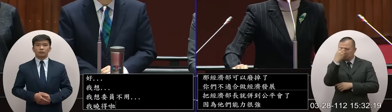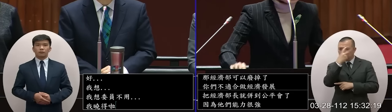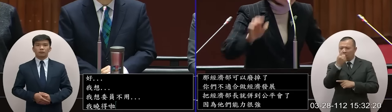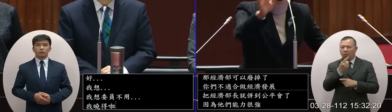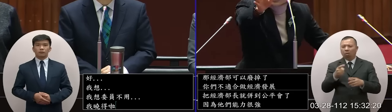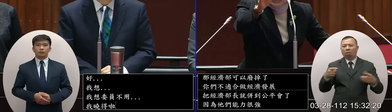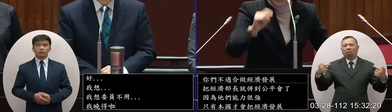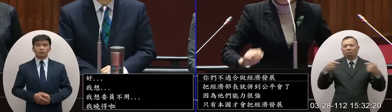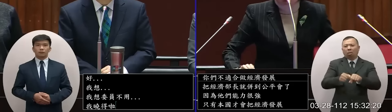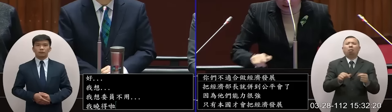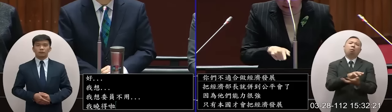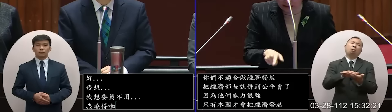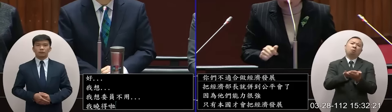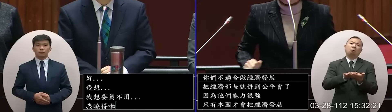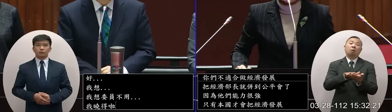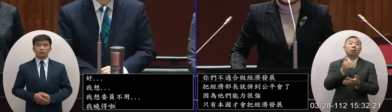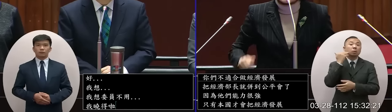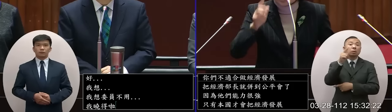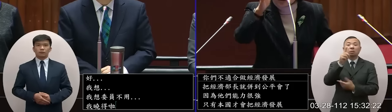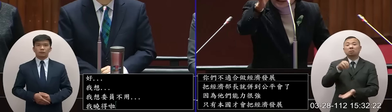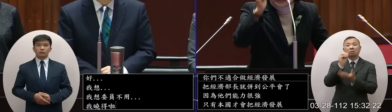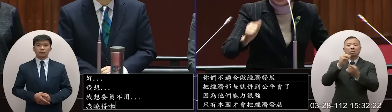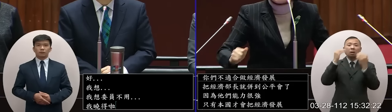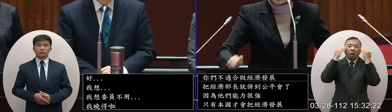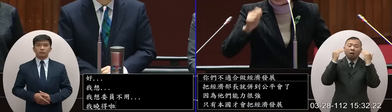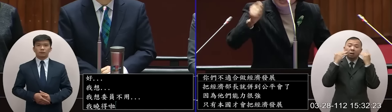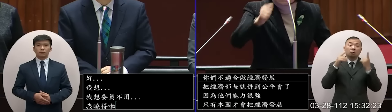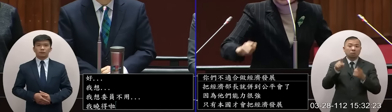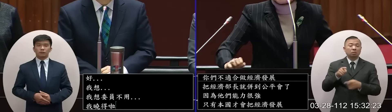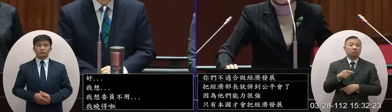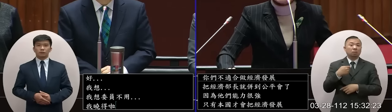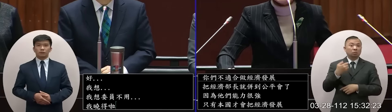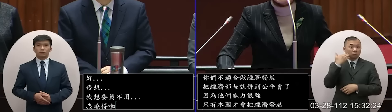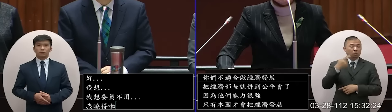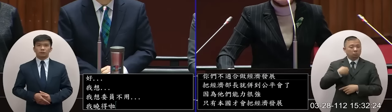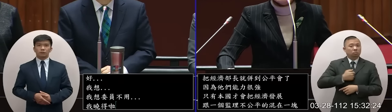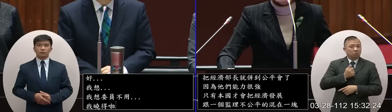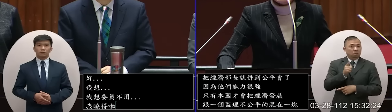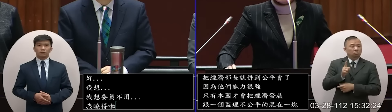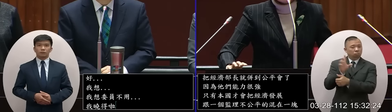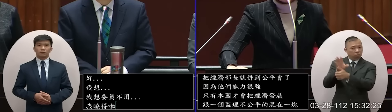那你如果讲韩国跟几个国家，那你就要像他们那样那么的强制性。